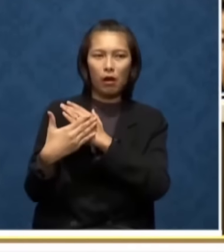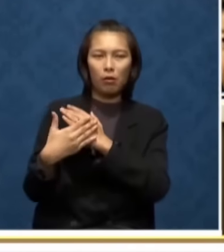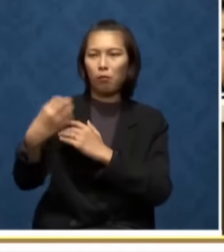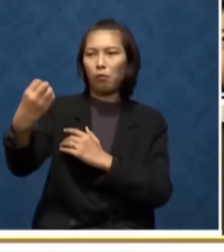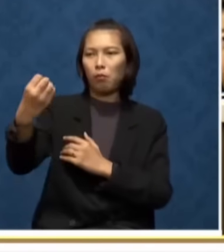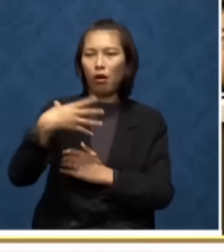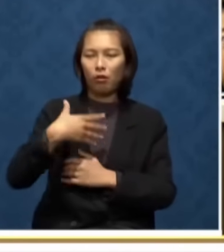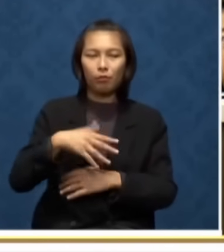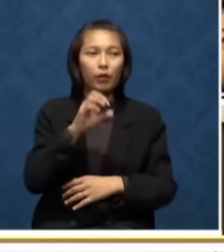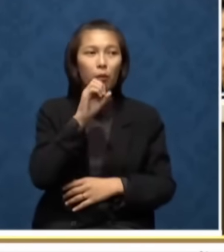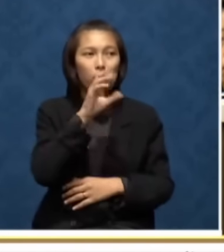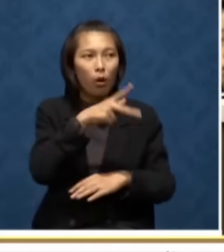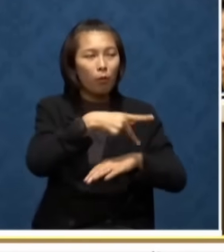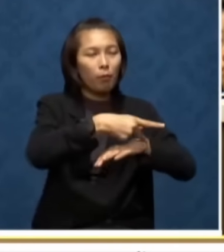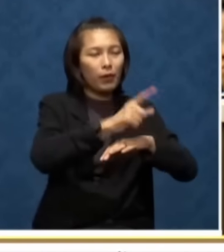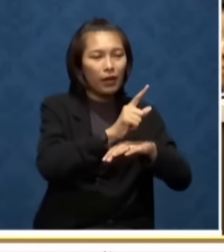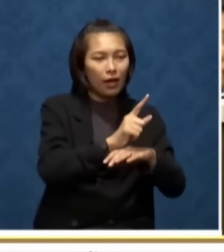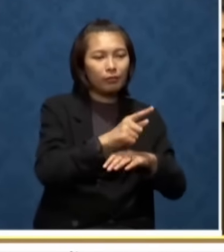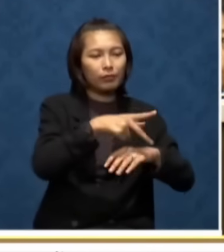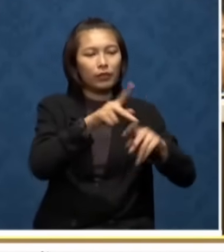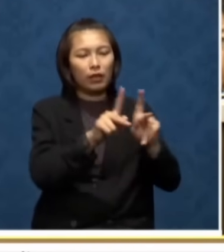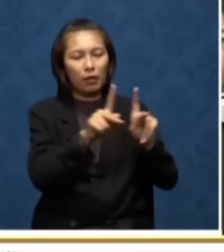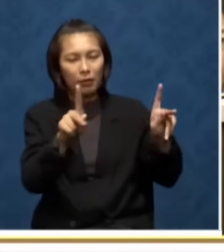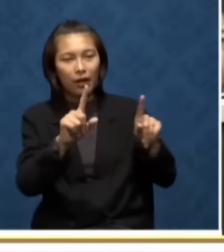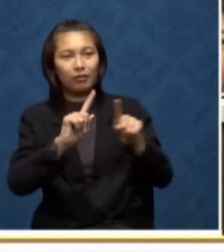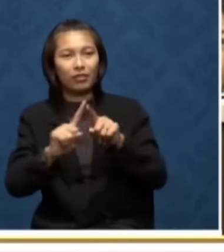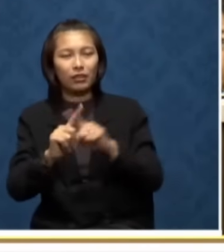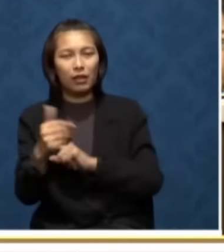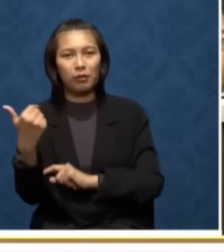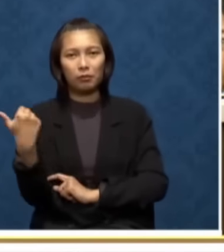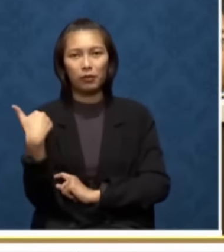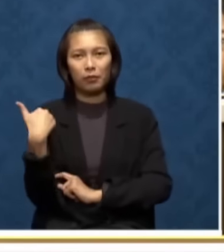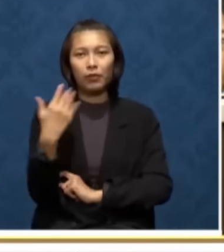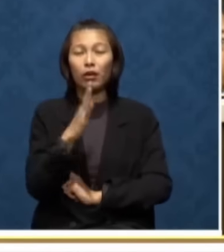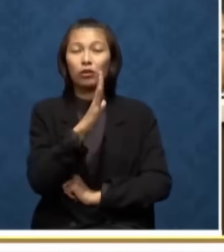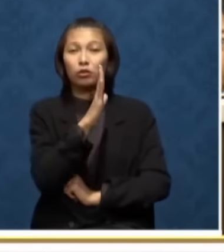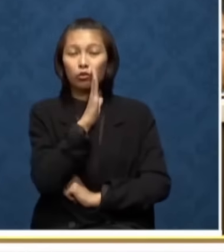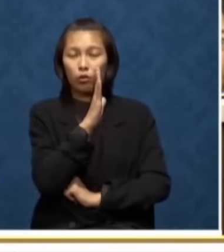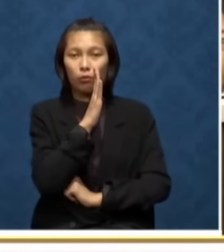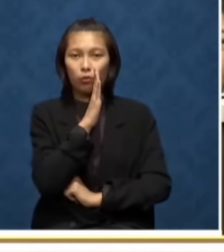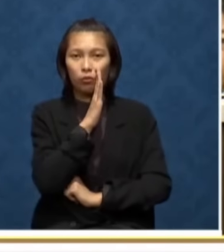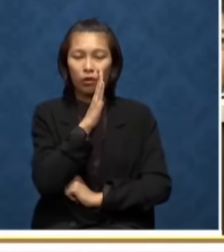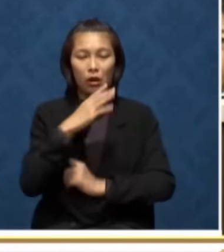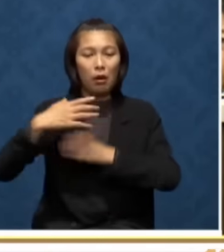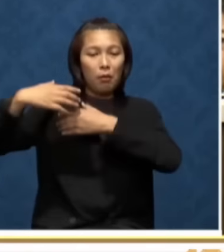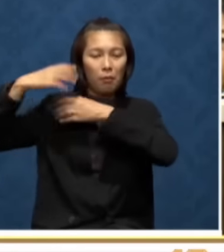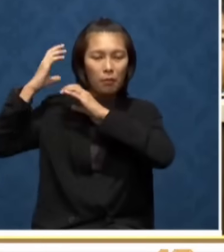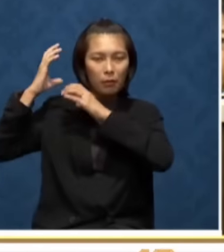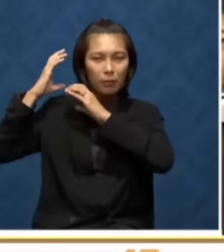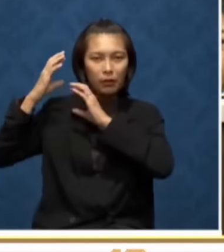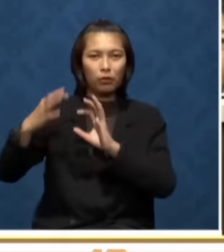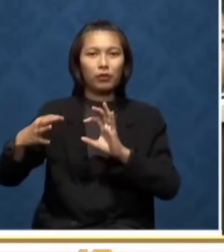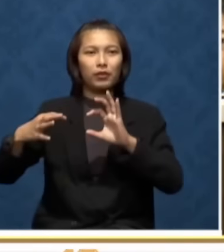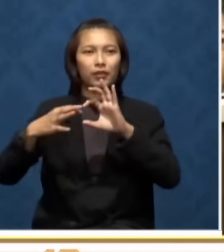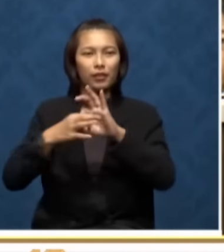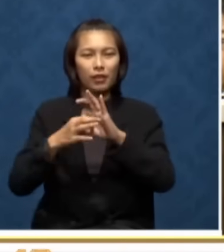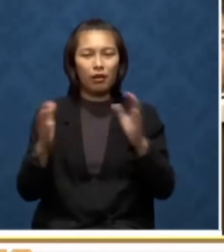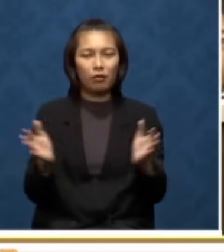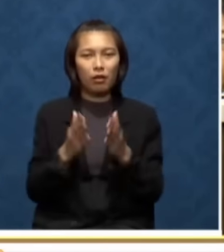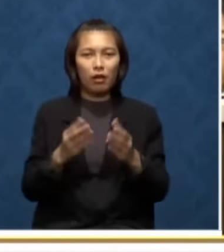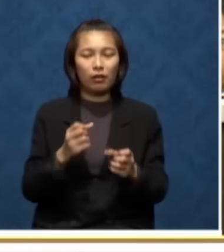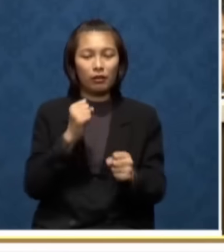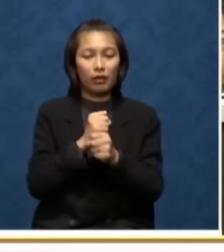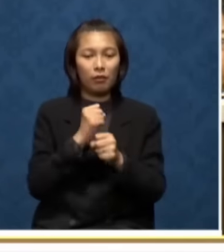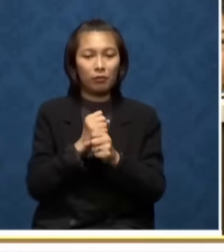ไปยังท่านประธานผ่านไปยังคณะกรรมการที่นั่งอยู่ว่าถ้าไม่ใช่ภาพยนตร์ที่สร้างขึ้นมาเพื่อ